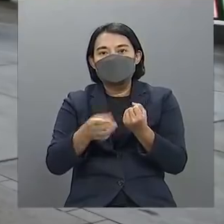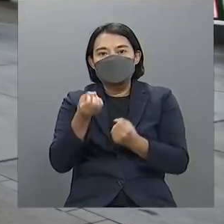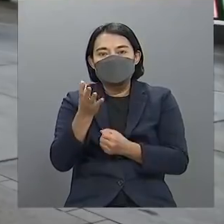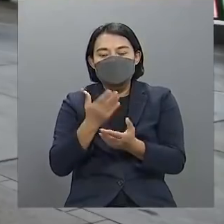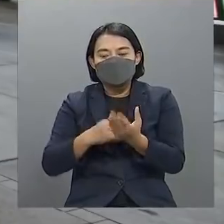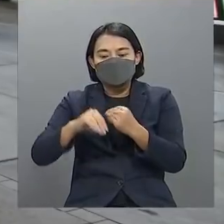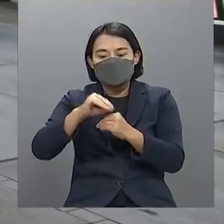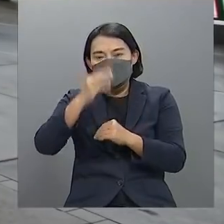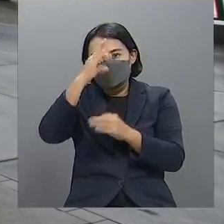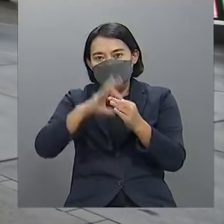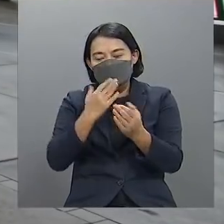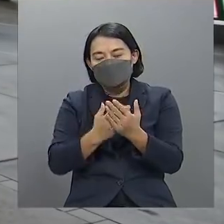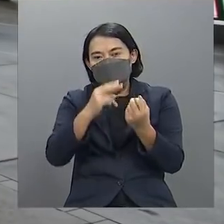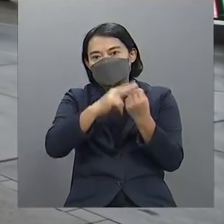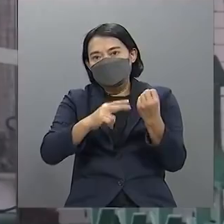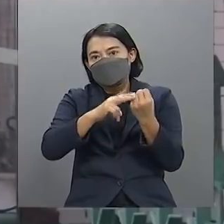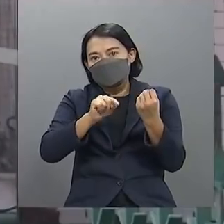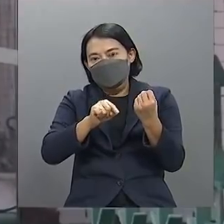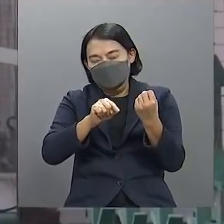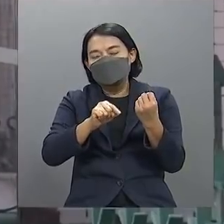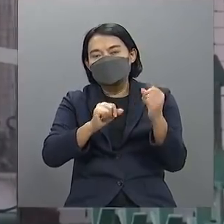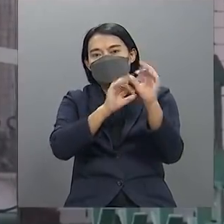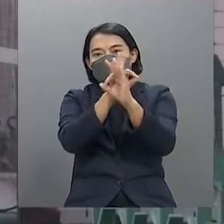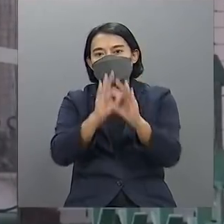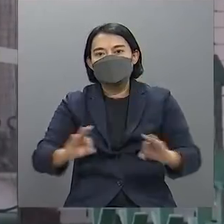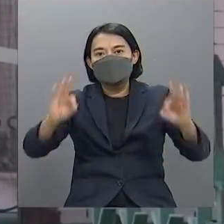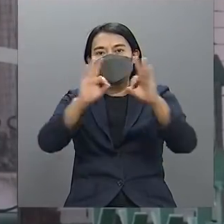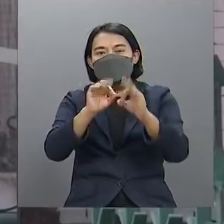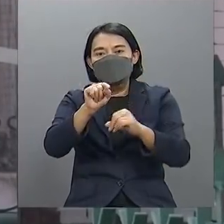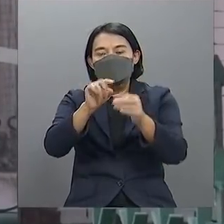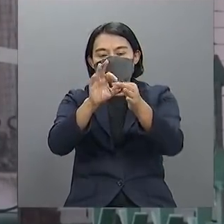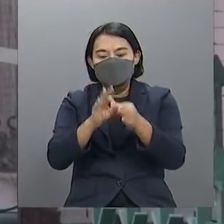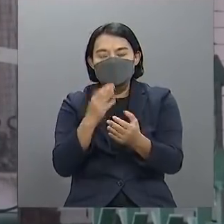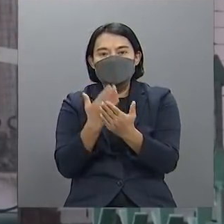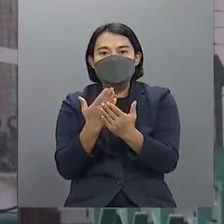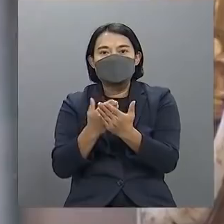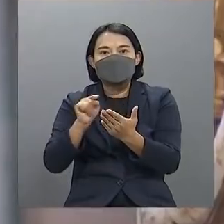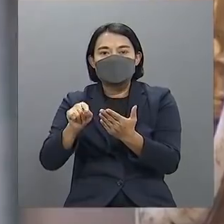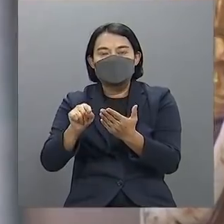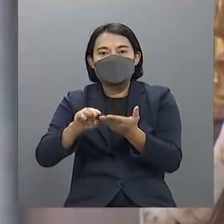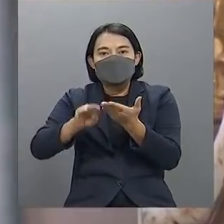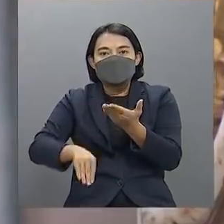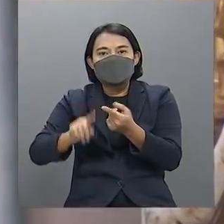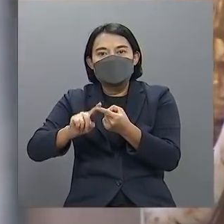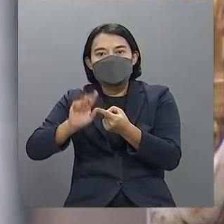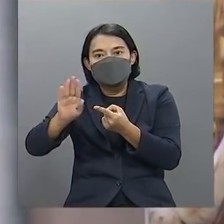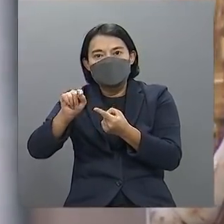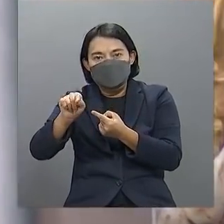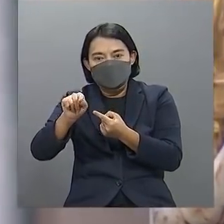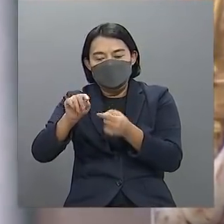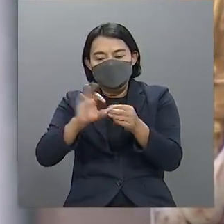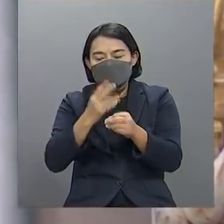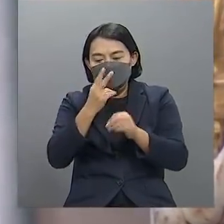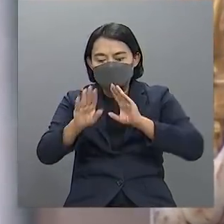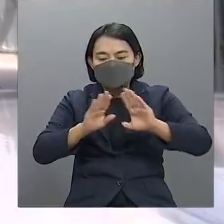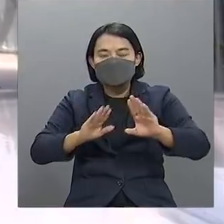กุลเงินที่ปลอดภัยส่งผลต่อเนื่องมายังค่าเงินบาทอ่อนค่าเมื่อเทียบกับดอลลาร์สหรัฐก็นับว่าเป็นอีก